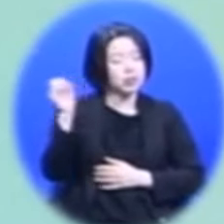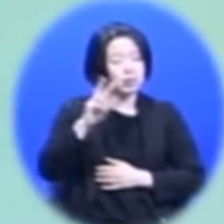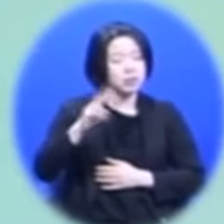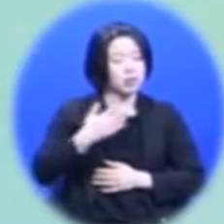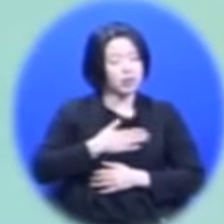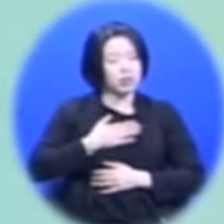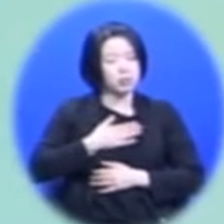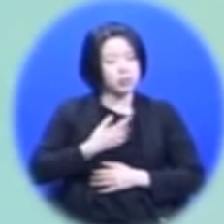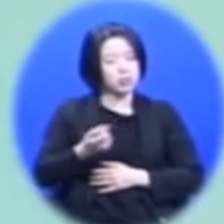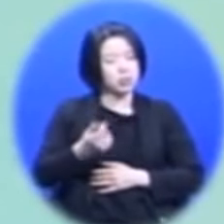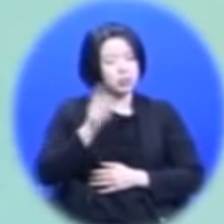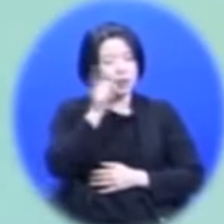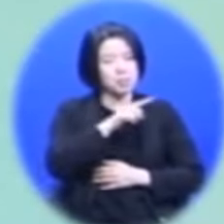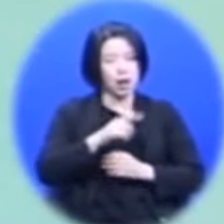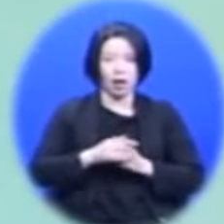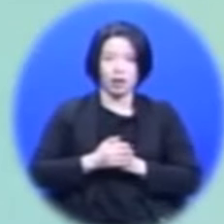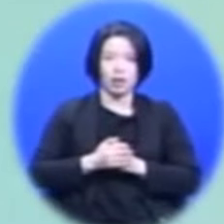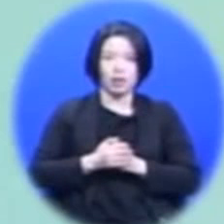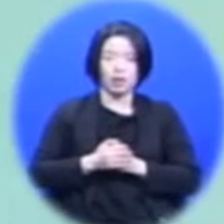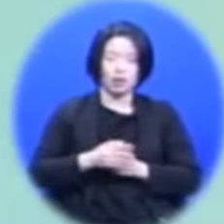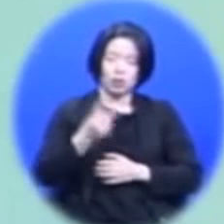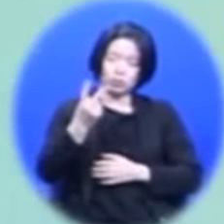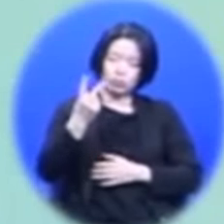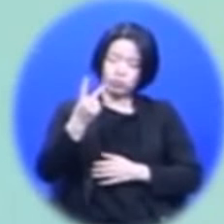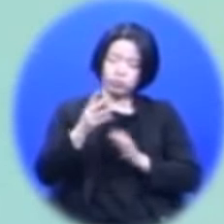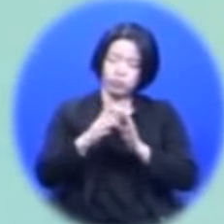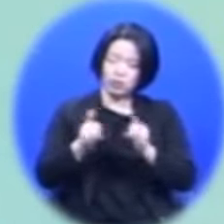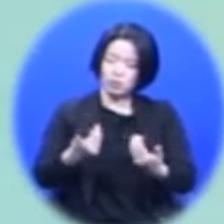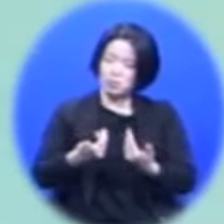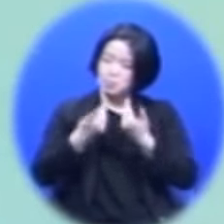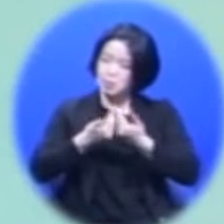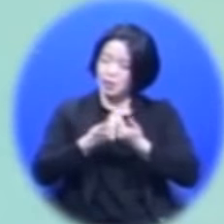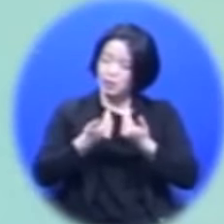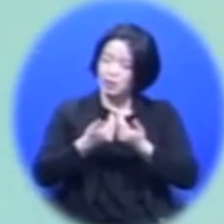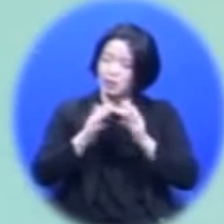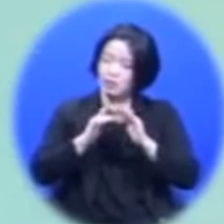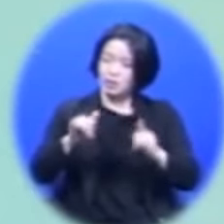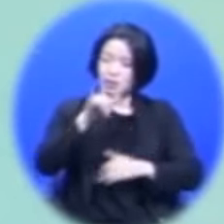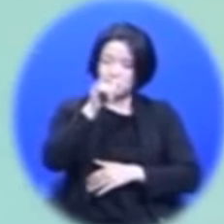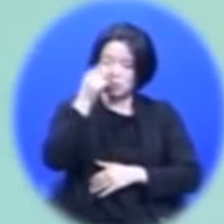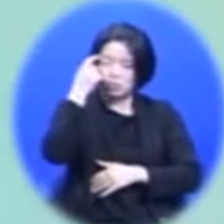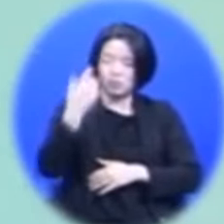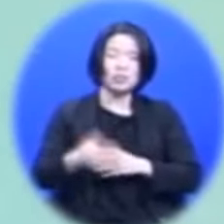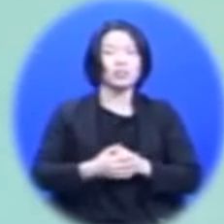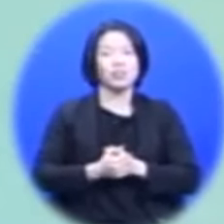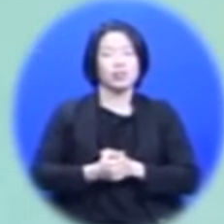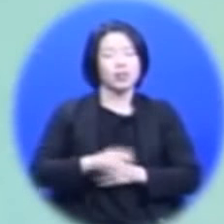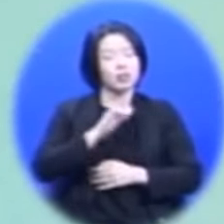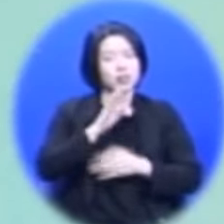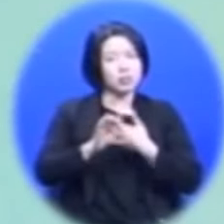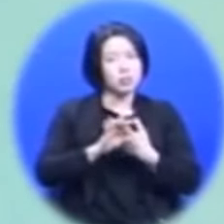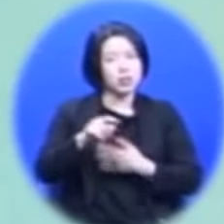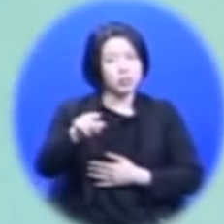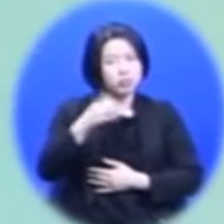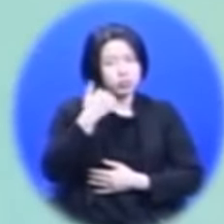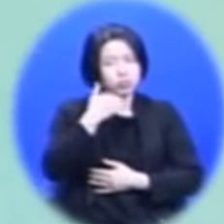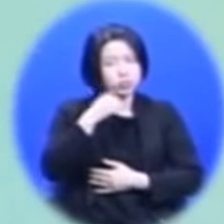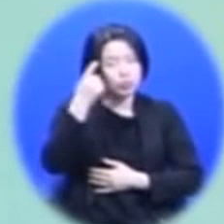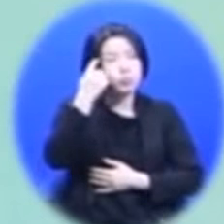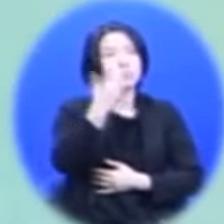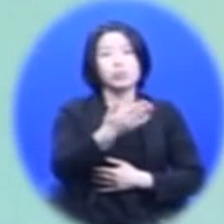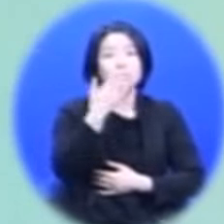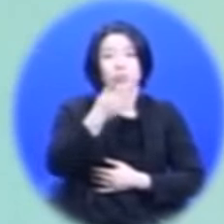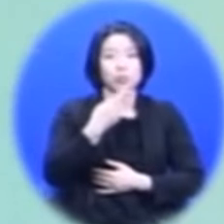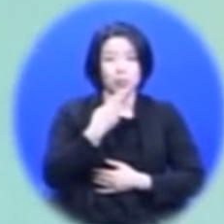기분이 살짝 나빠지셨어요. 두 사람이 반대하는 사람이 있었단 말입니까? 그렇다고 해서 누굽니까? 라고 물어볼 수는